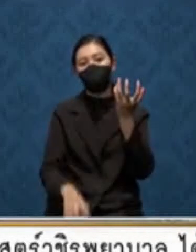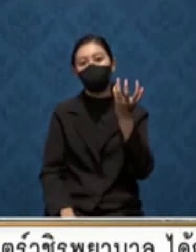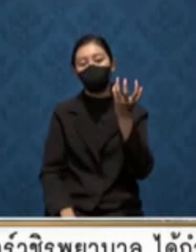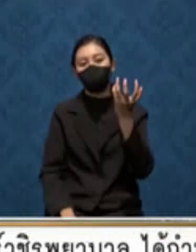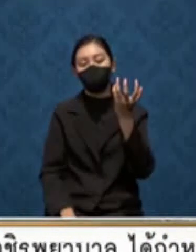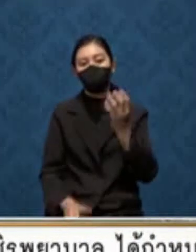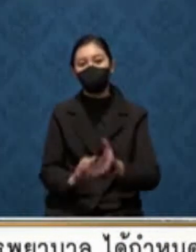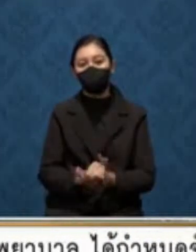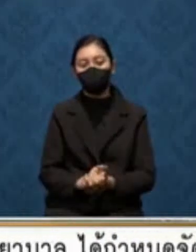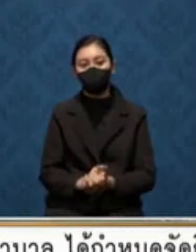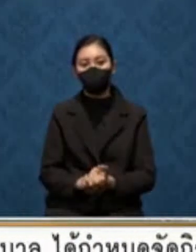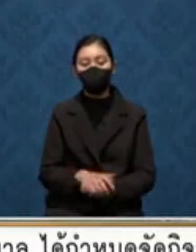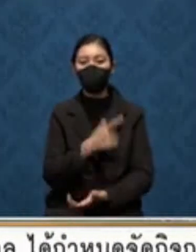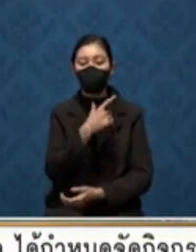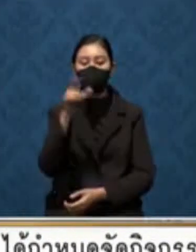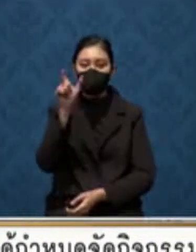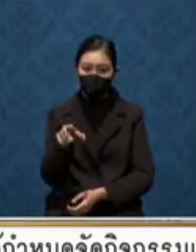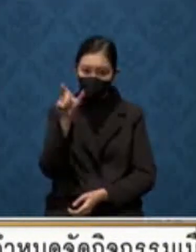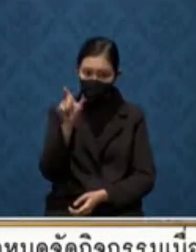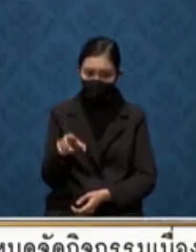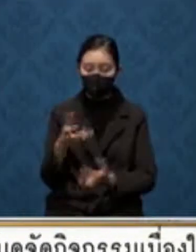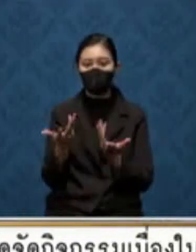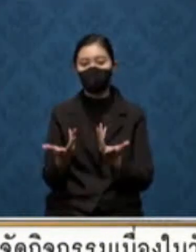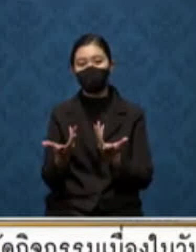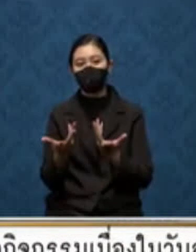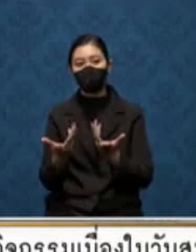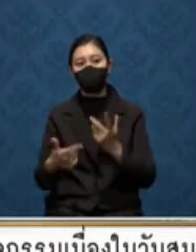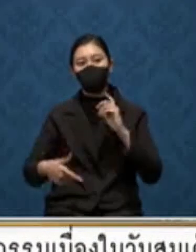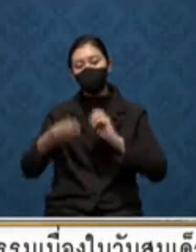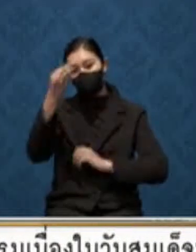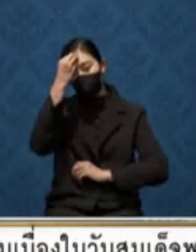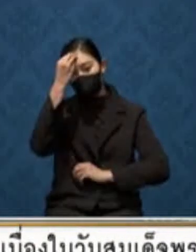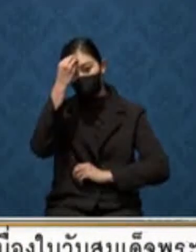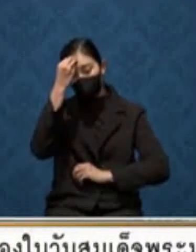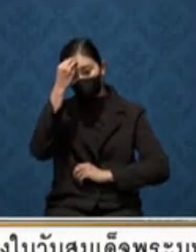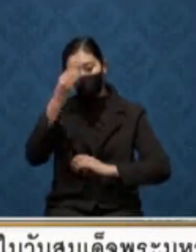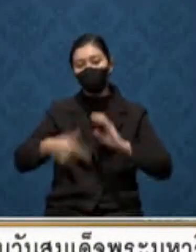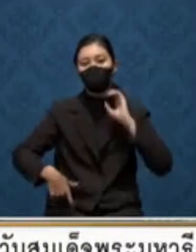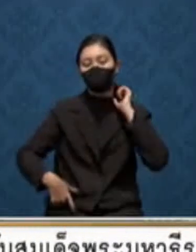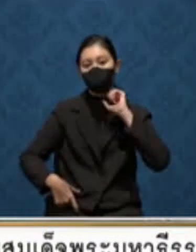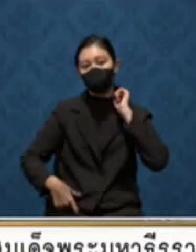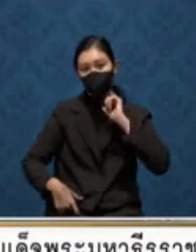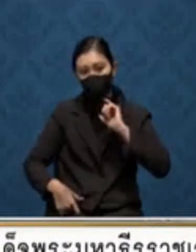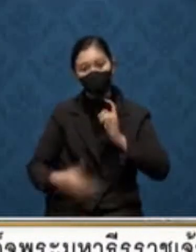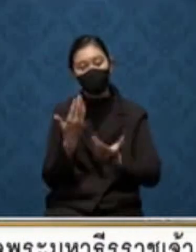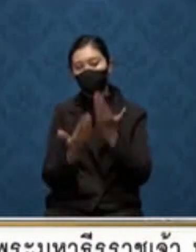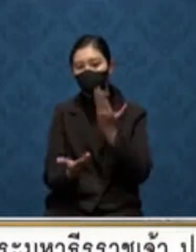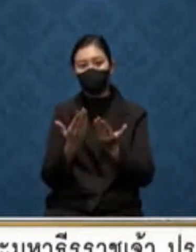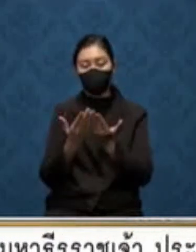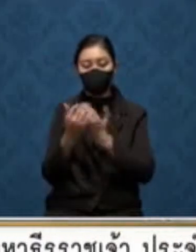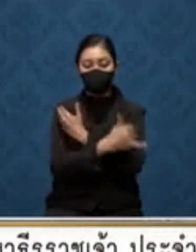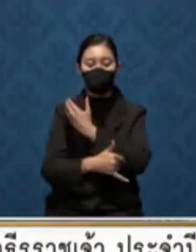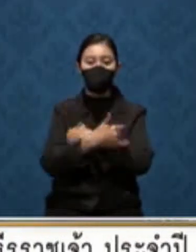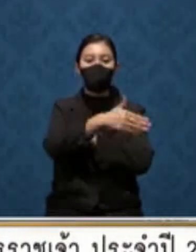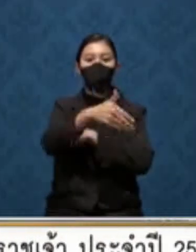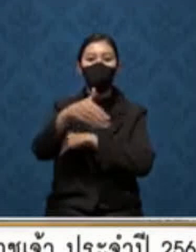นั้นกดกระสวงที่มีวธีคิดมาจากฺรรชการและมาจากกลมสรปษ Mills อย่างเดียวจึงไม่สามารถปลดปลmemberสัจั